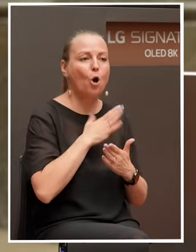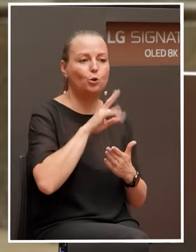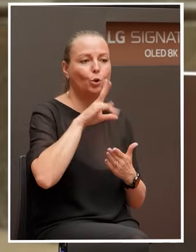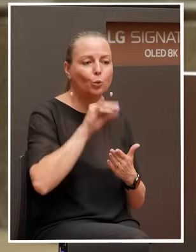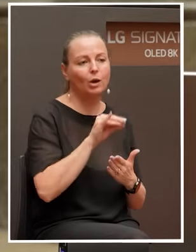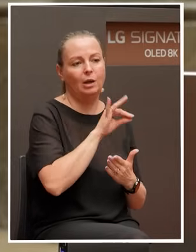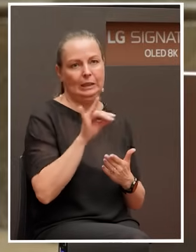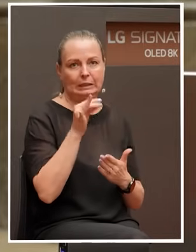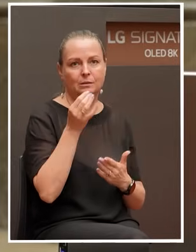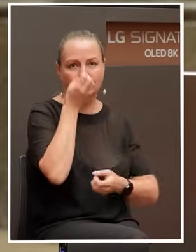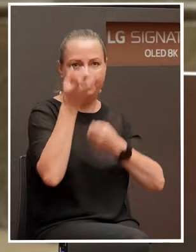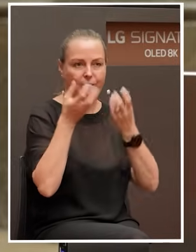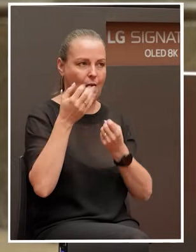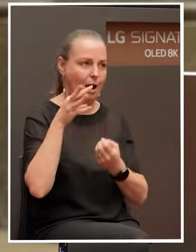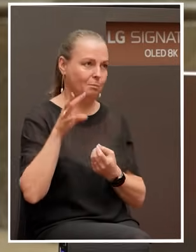цветами.